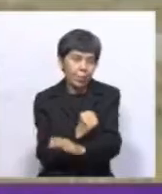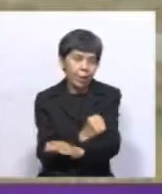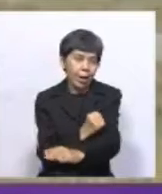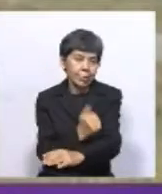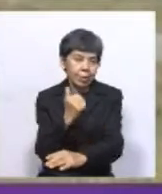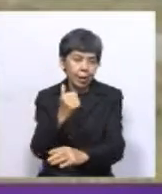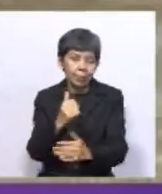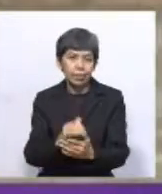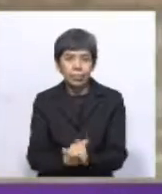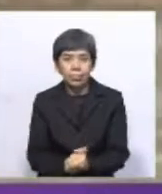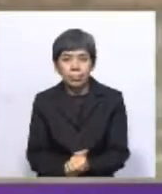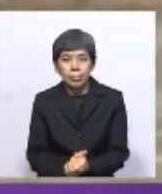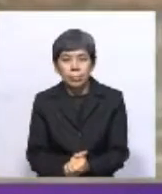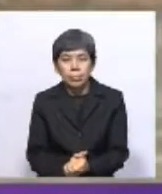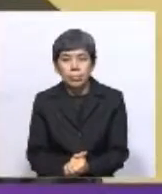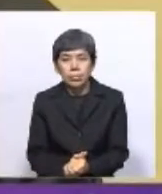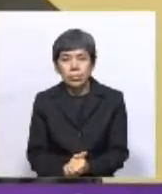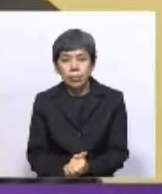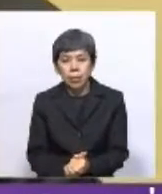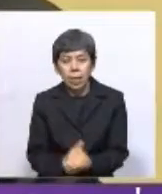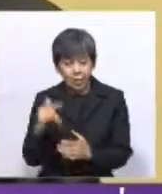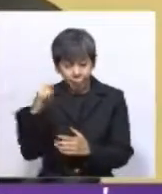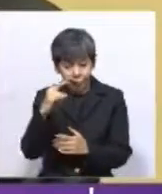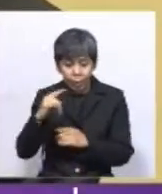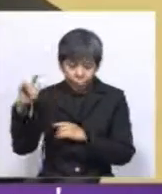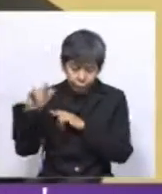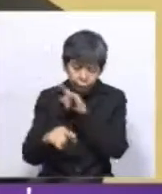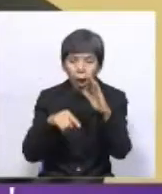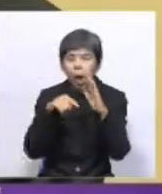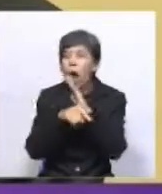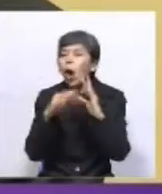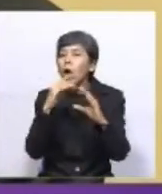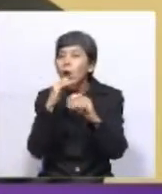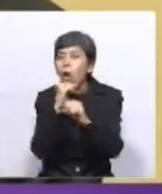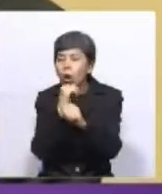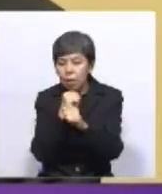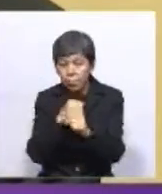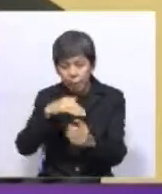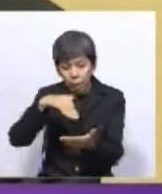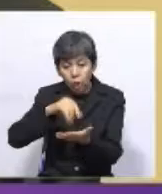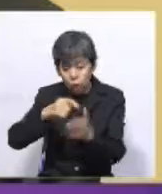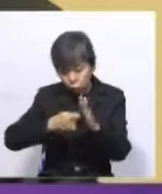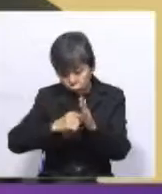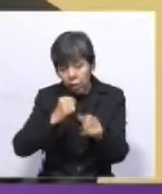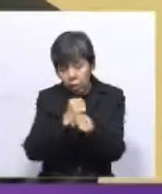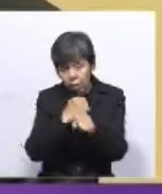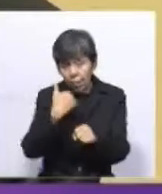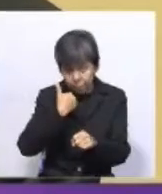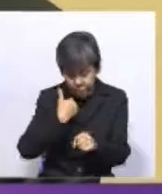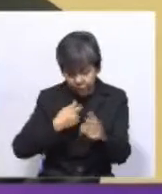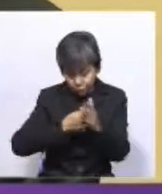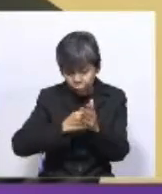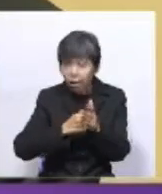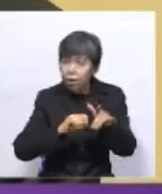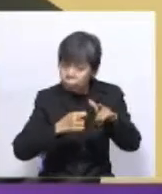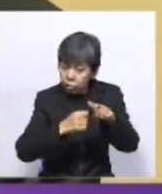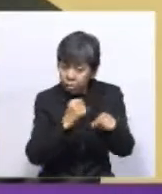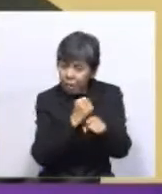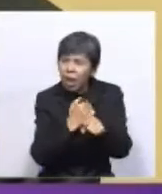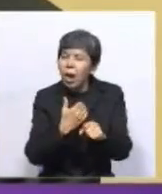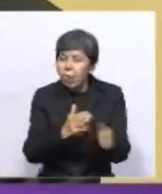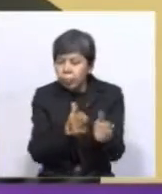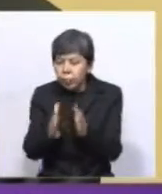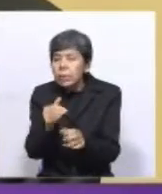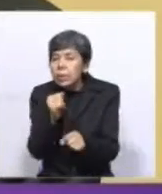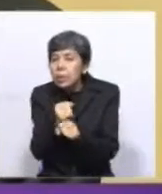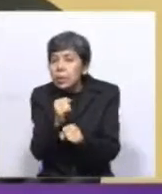านด้วย สนามบินมาที่อุตภเวเมื่อมีศูนย์ซ่อมอากาศยานแล้วเนี่ยสิ่งที่จะตามมาก็คือในเรื่อง